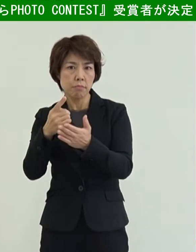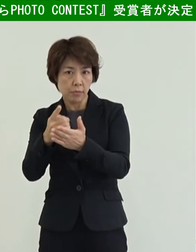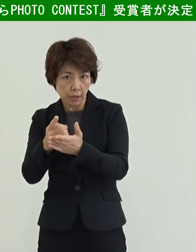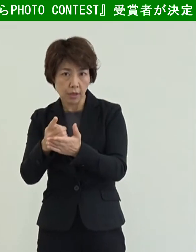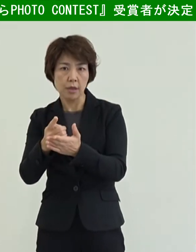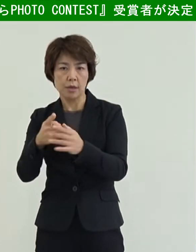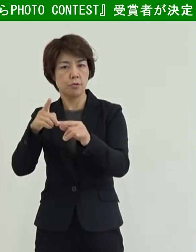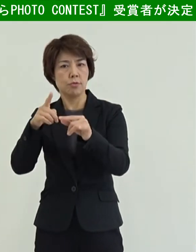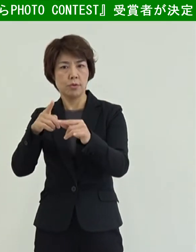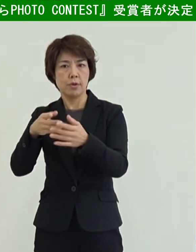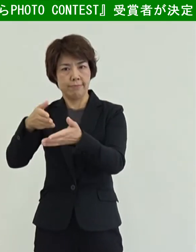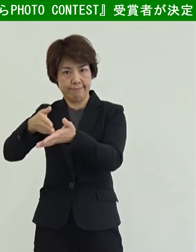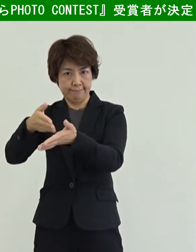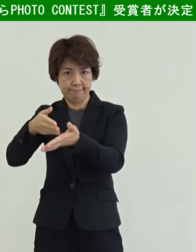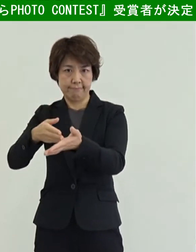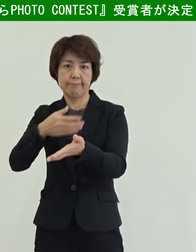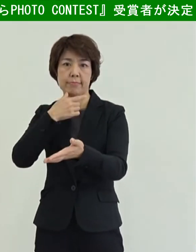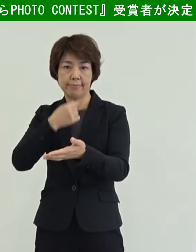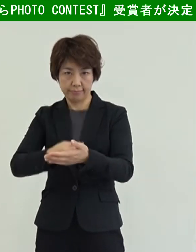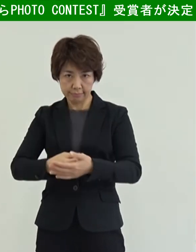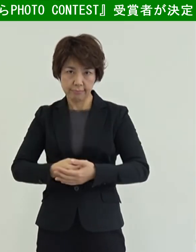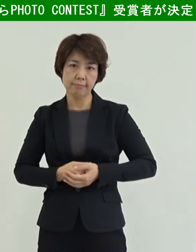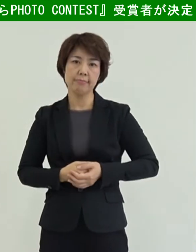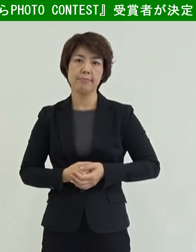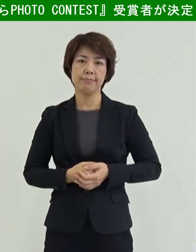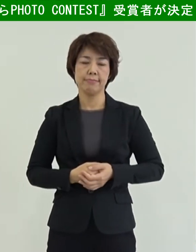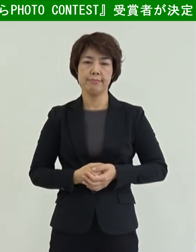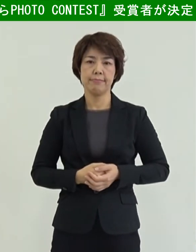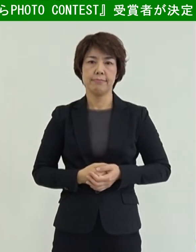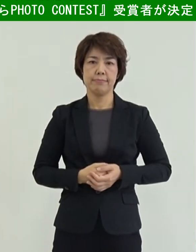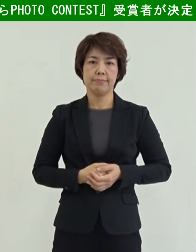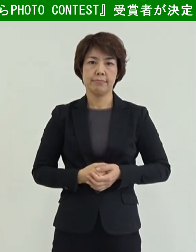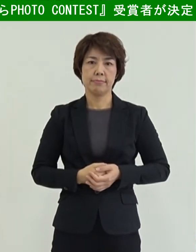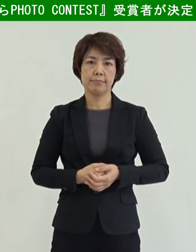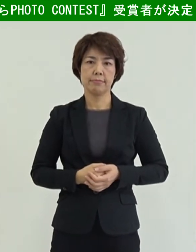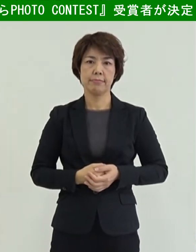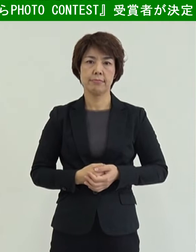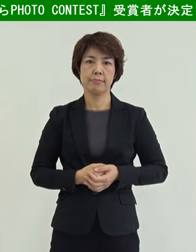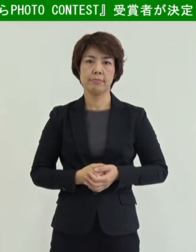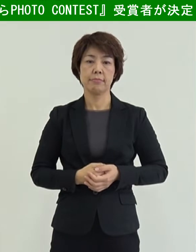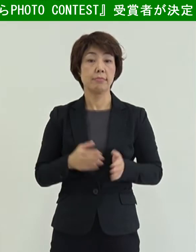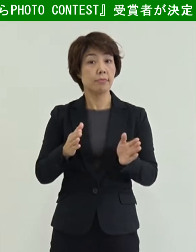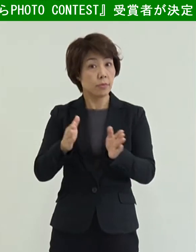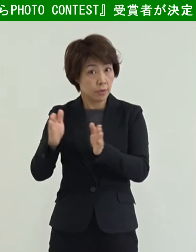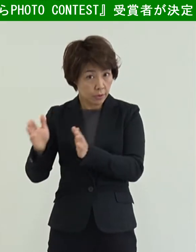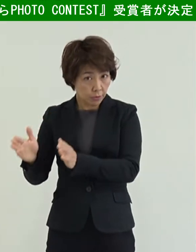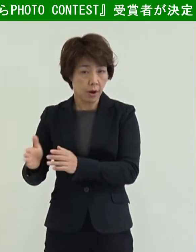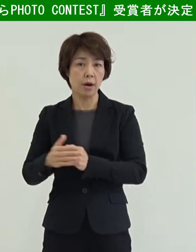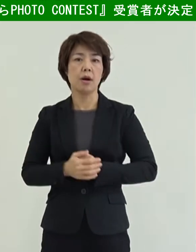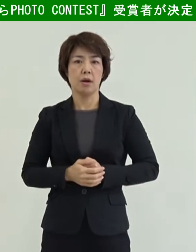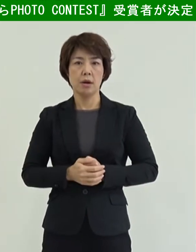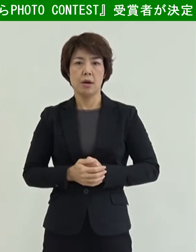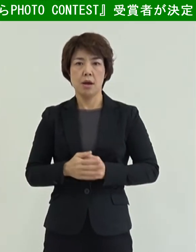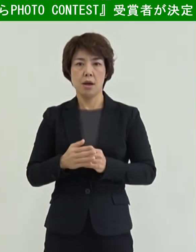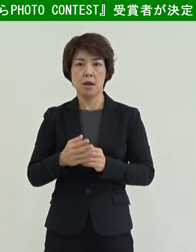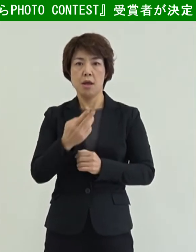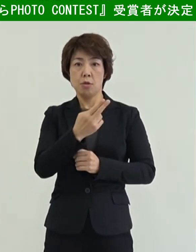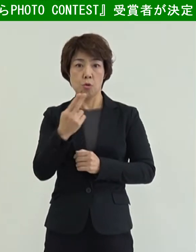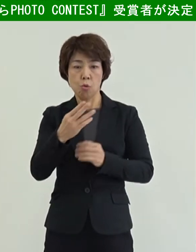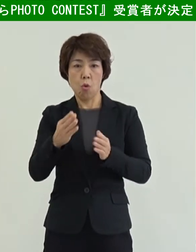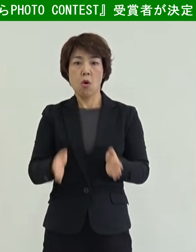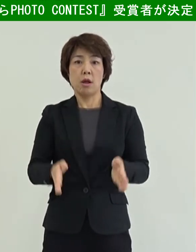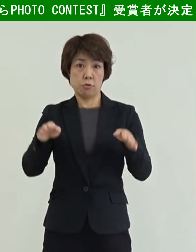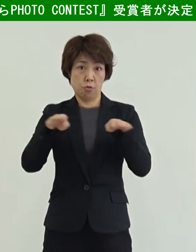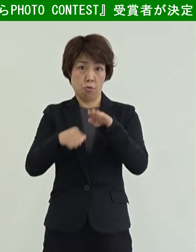の方を中心にお話をさせて頂ければというふうに思っておりますそれではですねあのド干潮の方から今回の